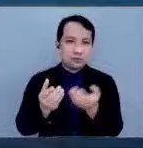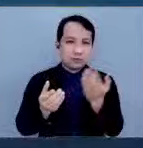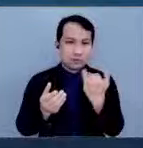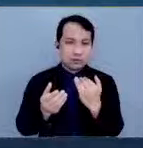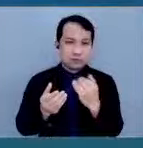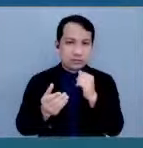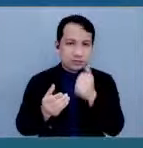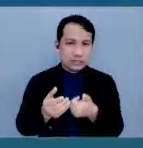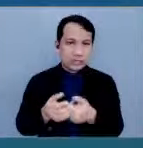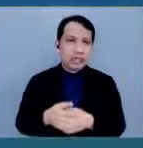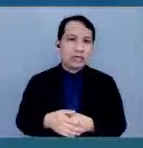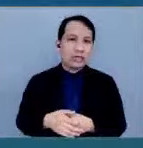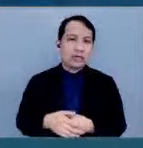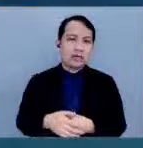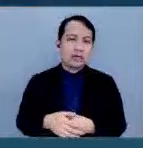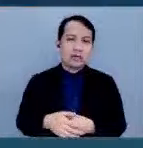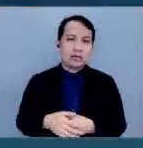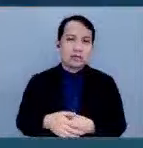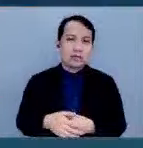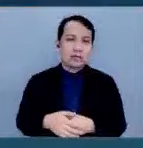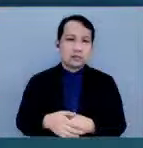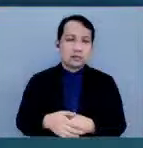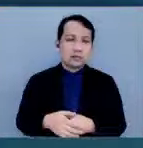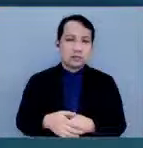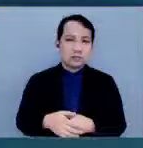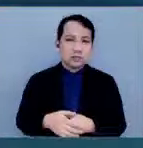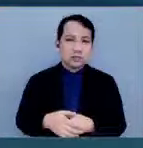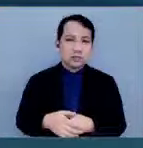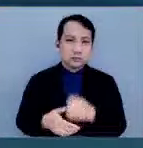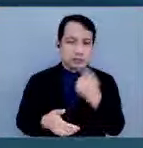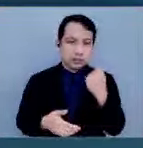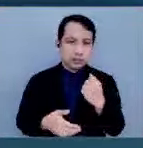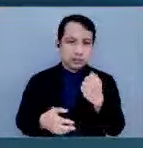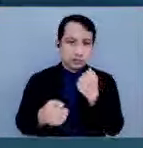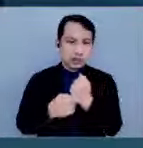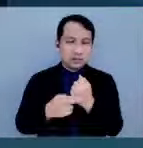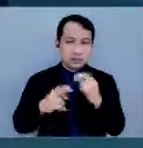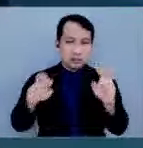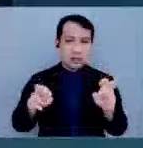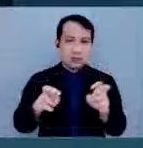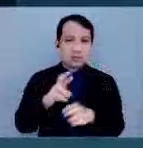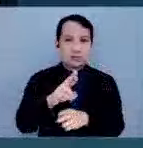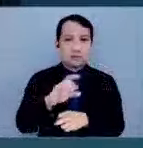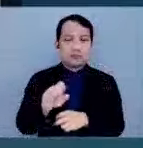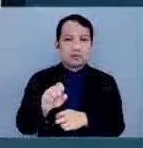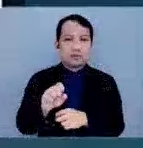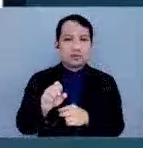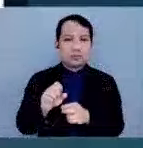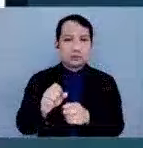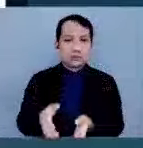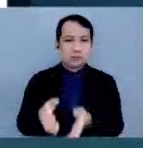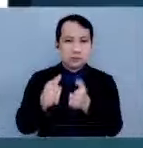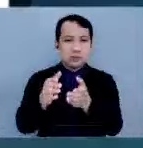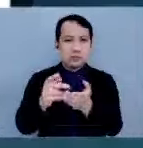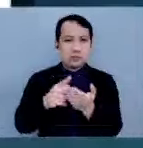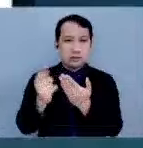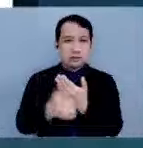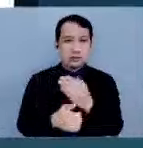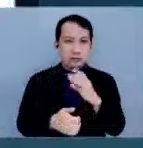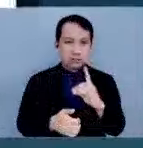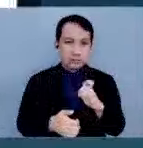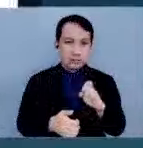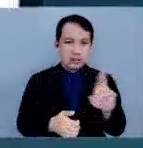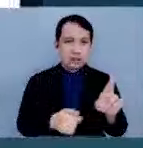kinabukasan. Ang mga nasabing vessel ay kinontrata sa ilalim ng River Restoration Project na inilunsad ng DNR noon